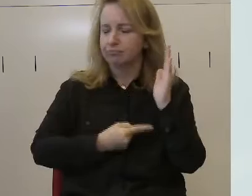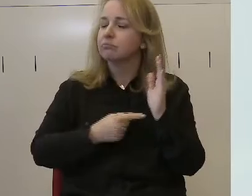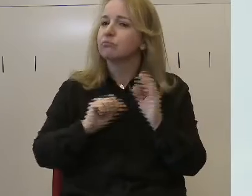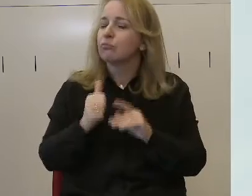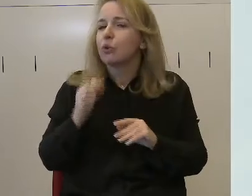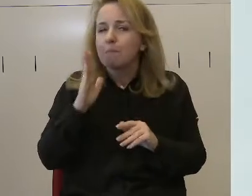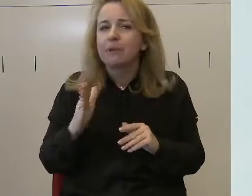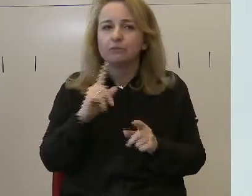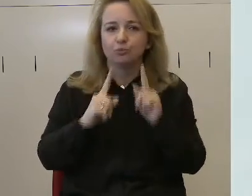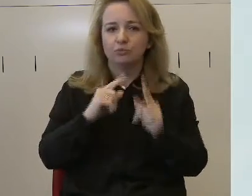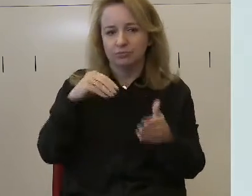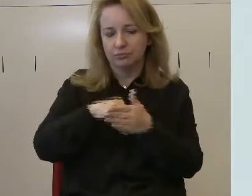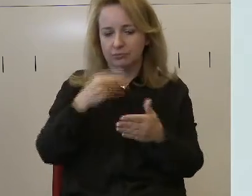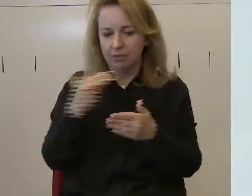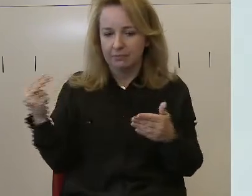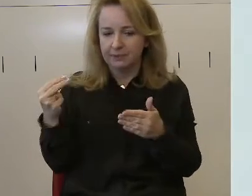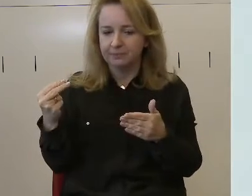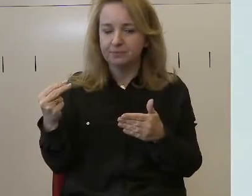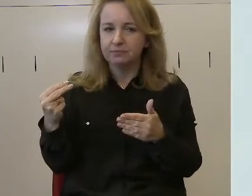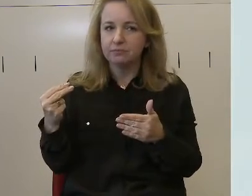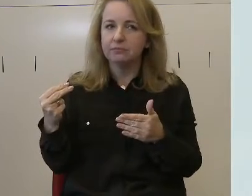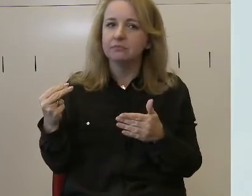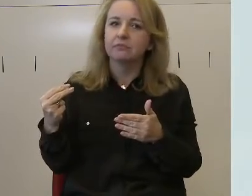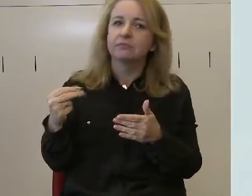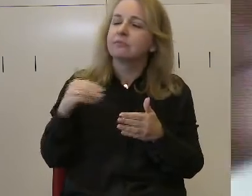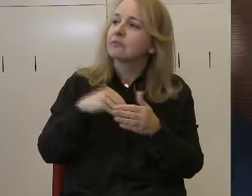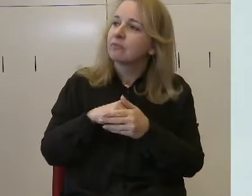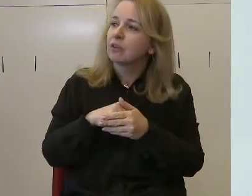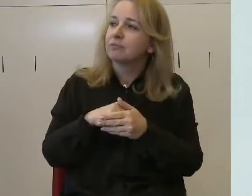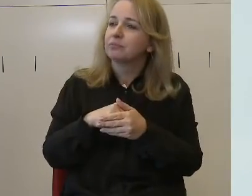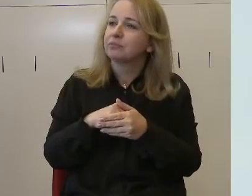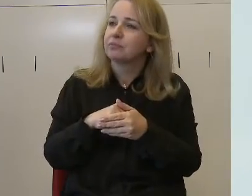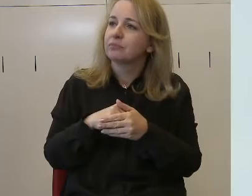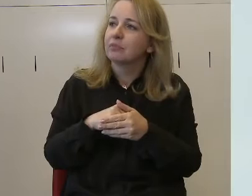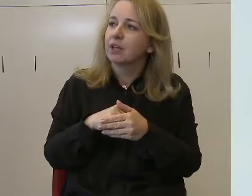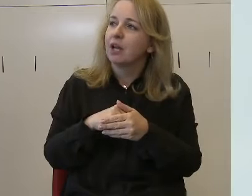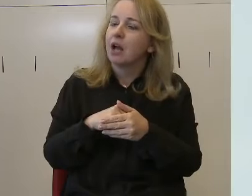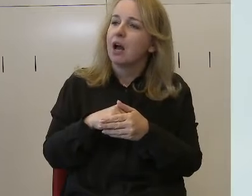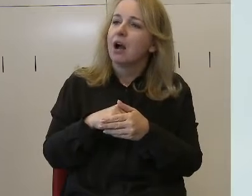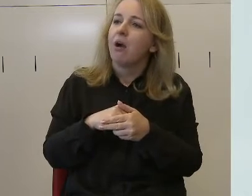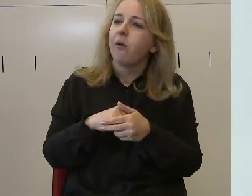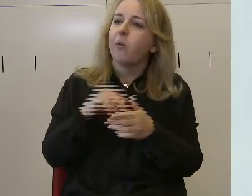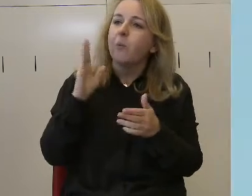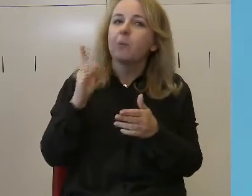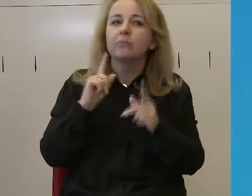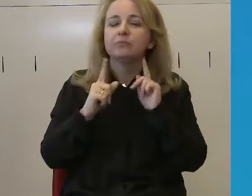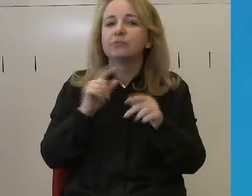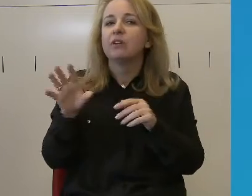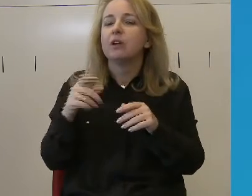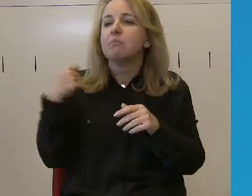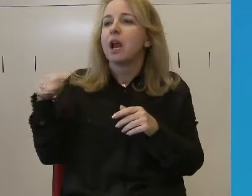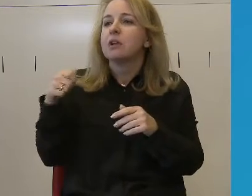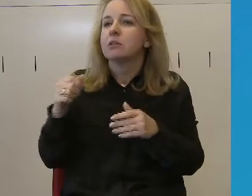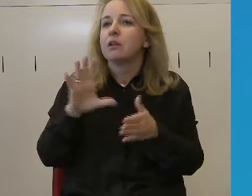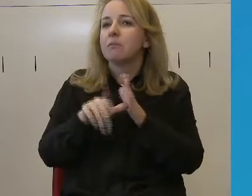mam nadzieję będziemy rozmawiać podczas panelu z prezydentami miast Mazowsza,